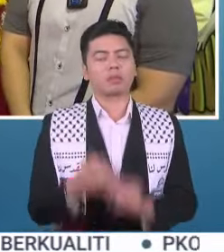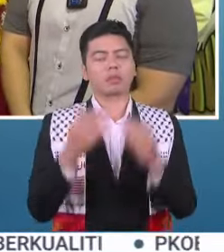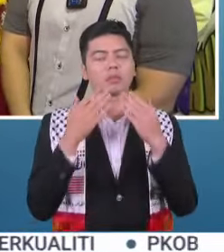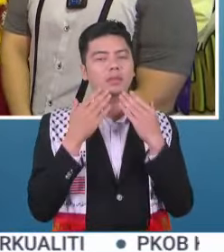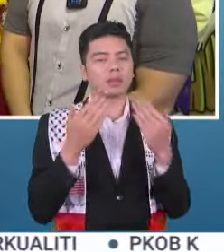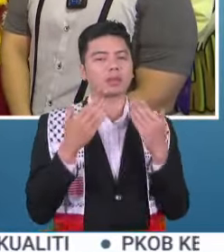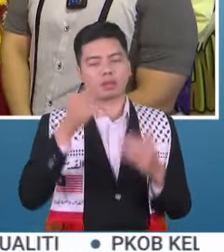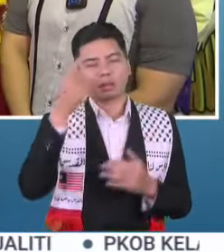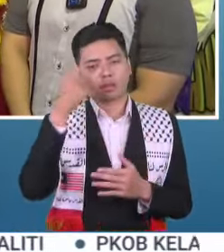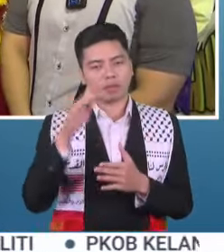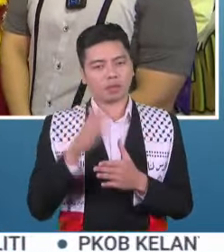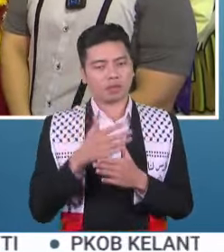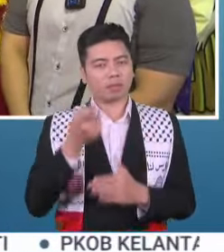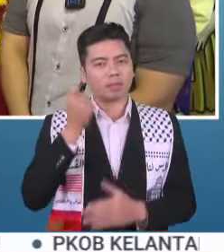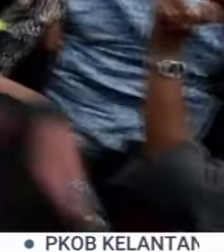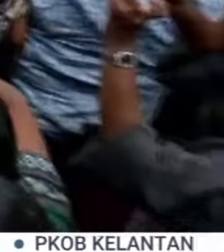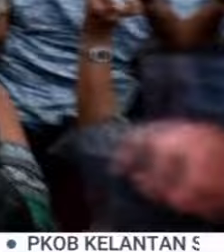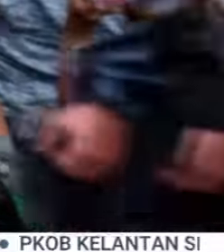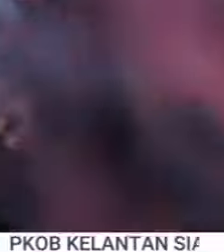atas perincian itu.